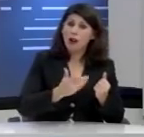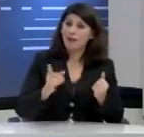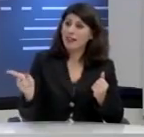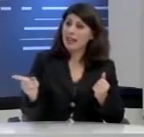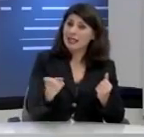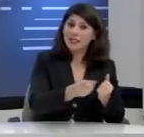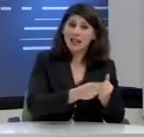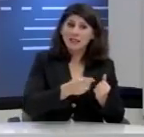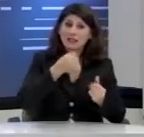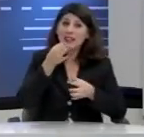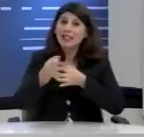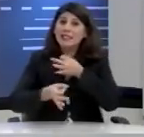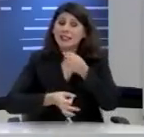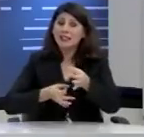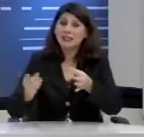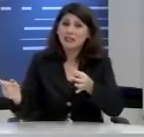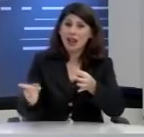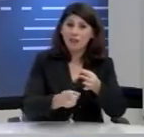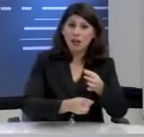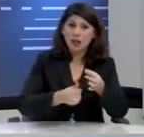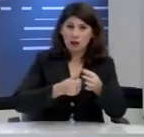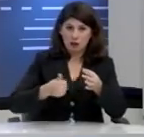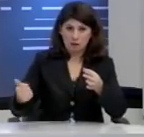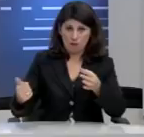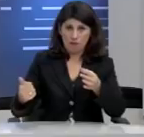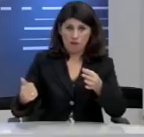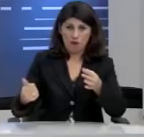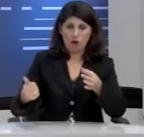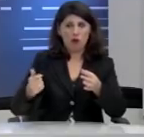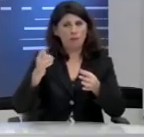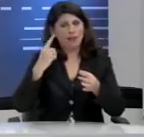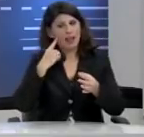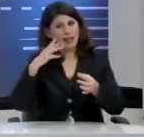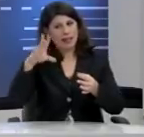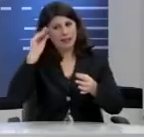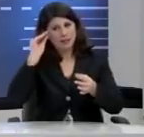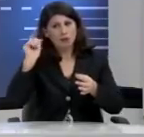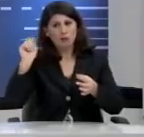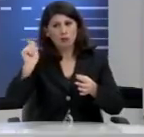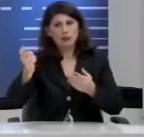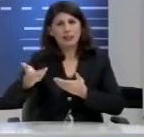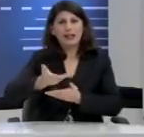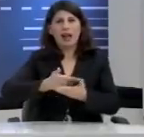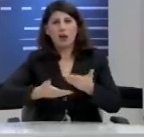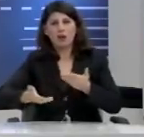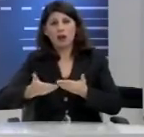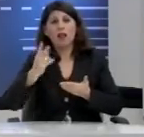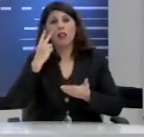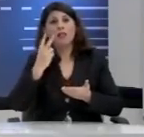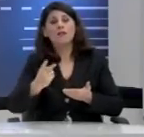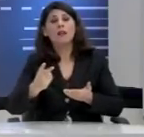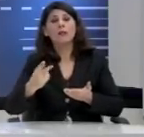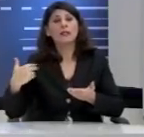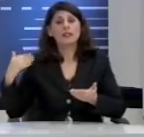η εξήγηση σε όλα αυτά είναι μονάχα η αγοραία εκδοχή της πολιτικής. Δεν βλέπετε ότι το τελευταίο διάστημα